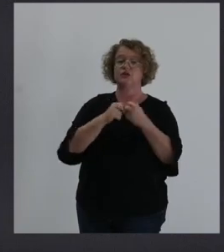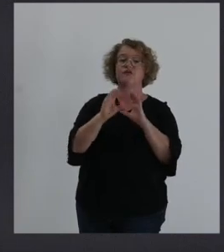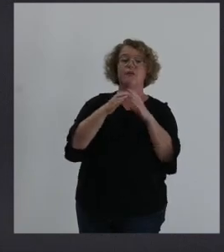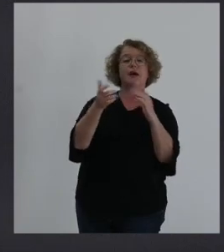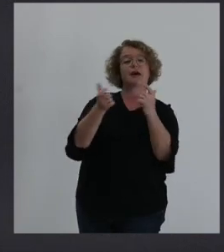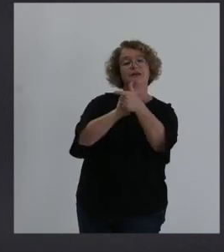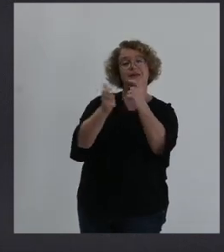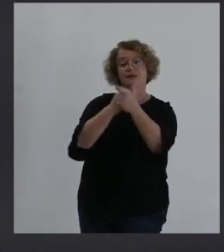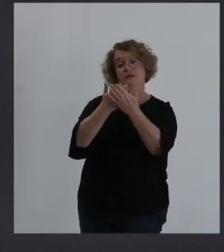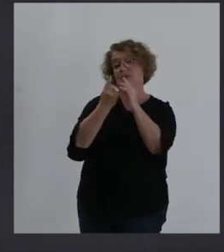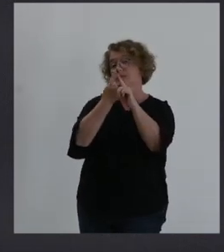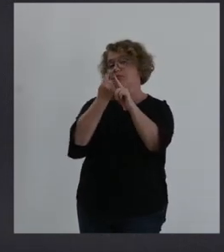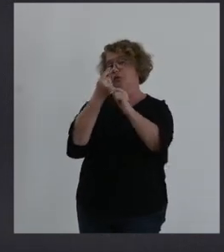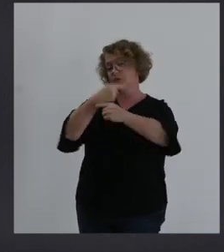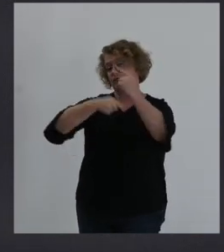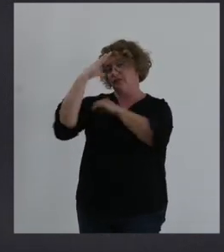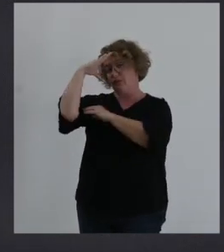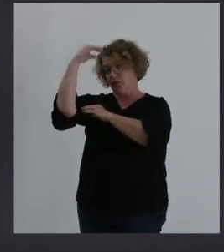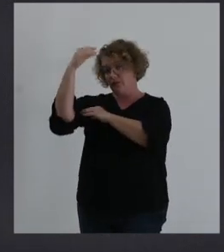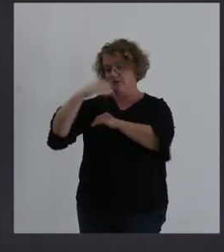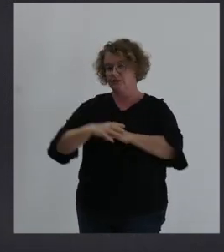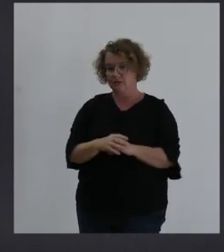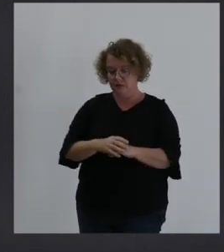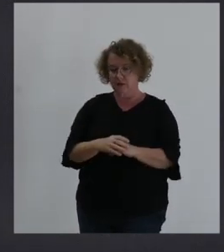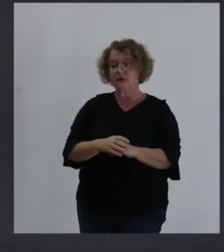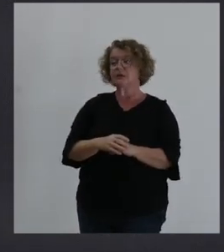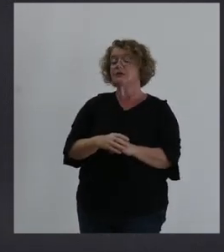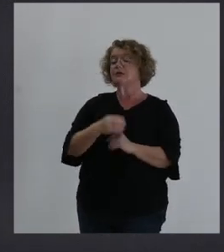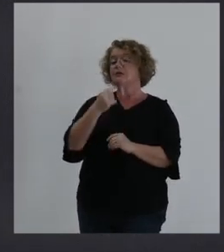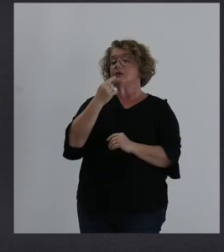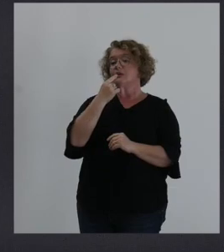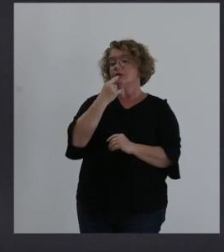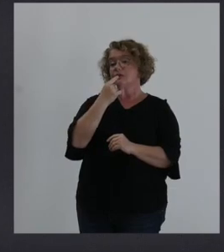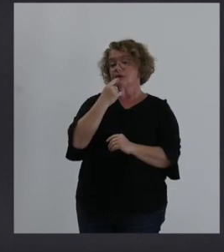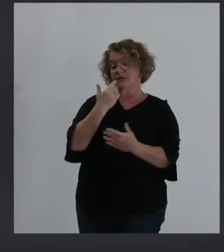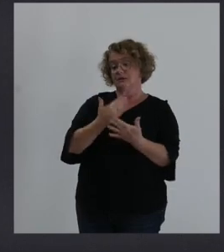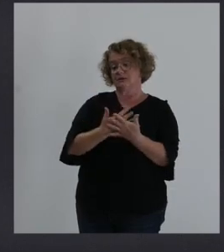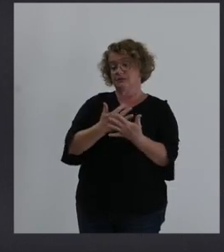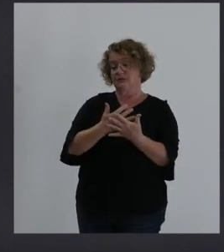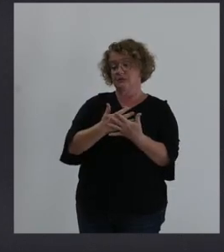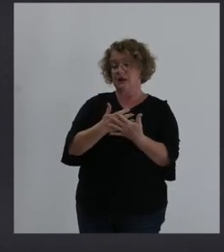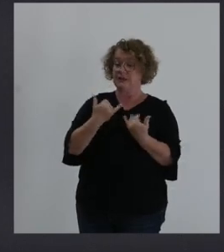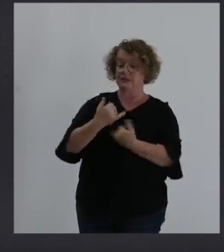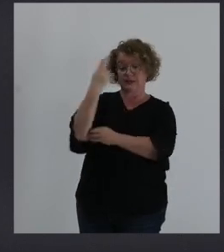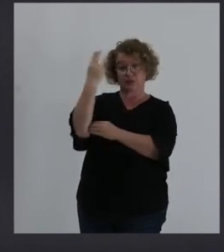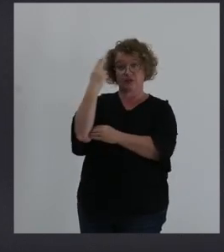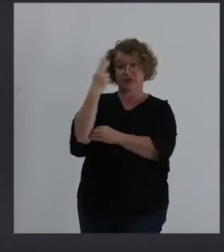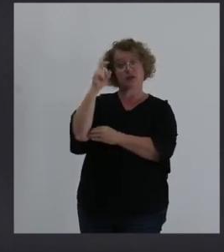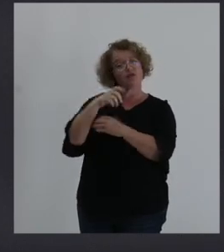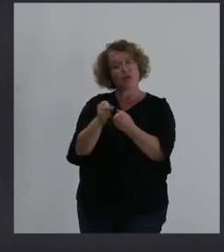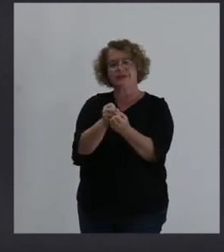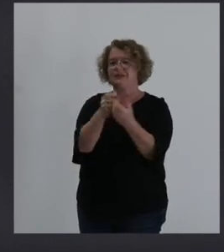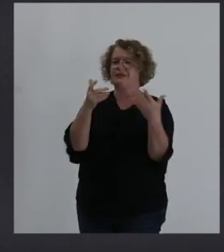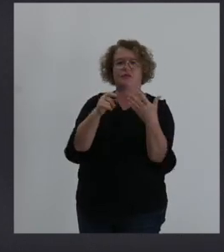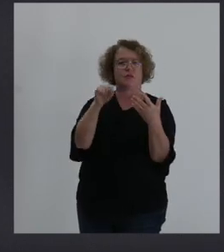professionnalisation qui est importante, qui effectivement a considérablement évolué et augmenté dans notre université, et je pense notamment aux